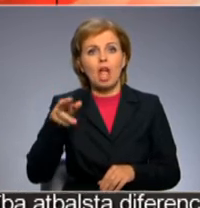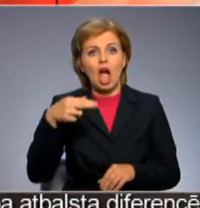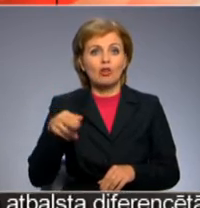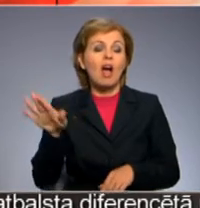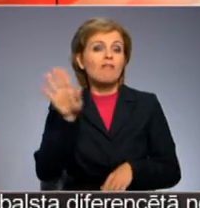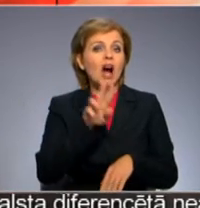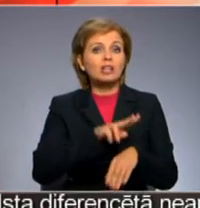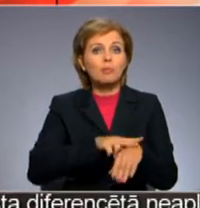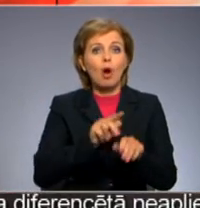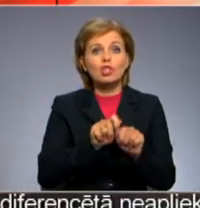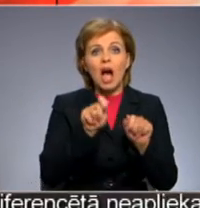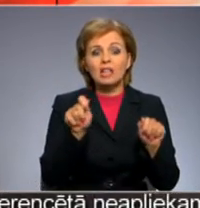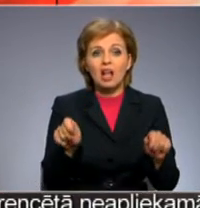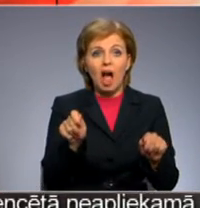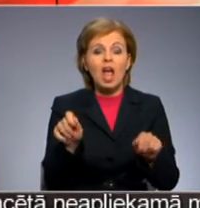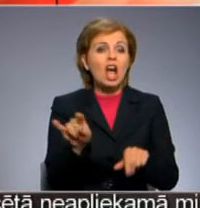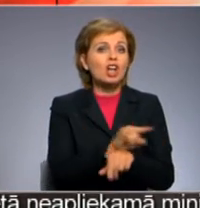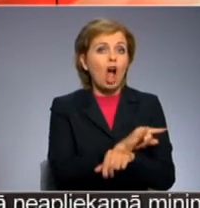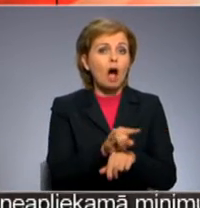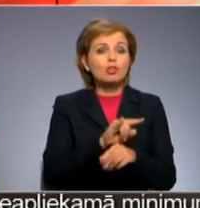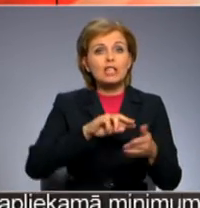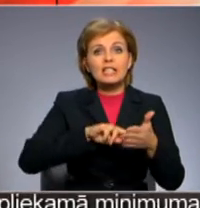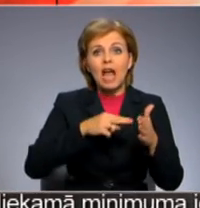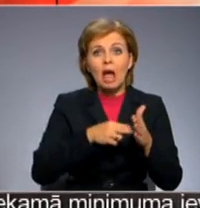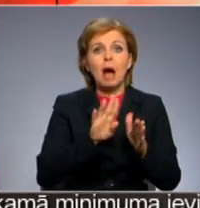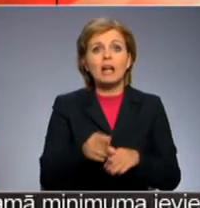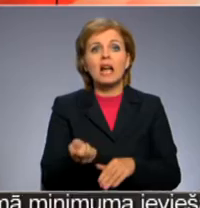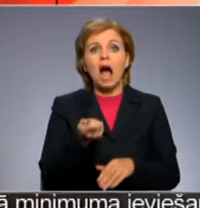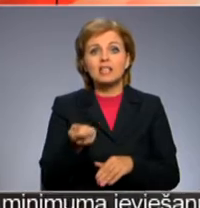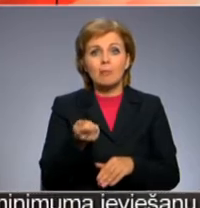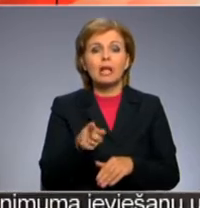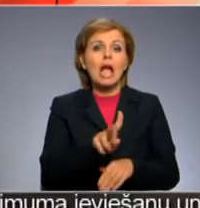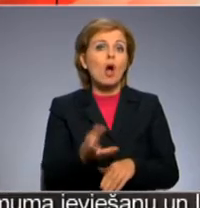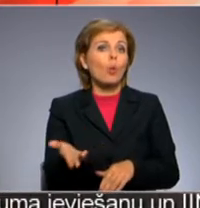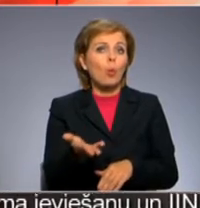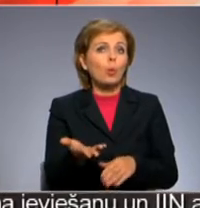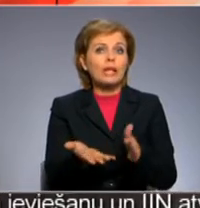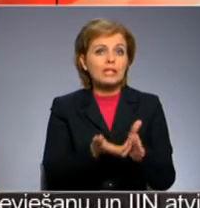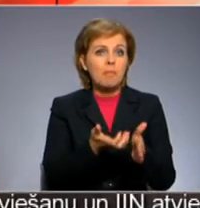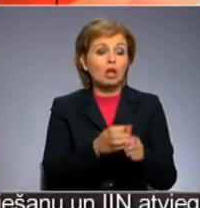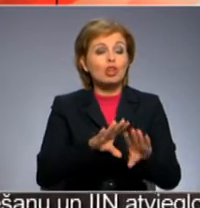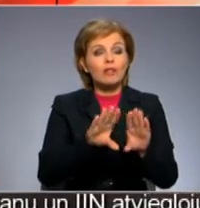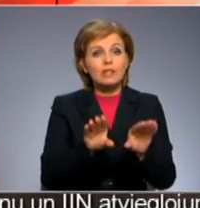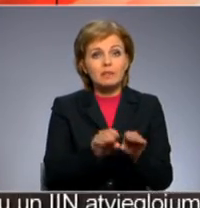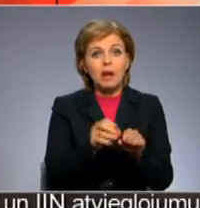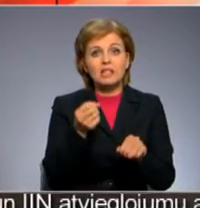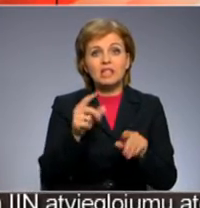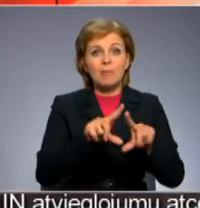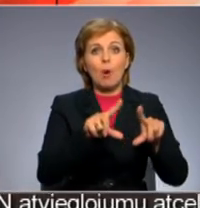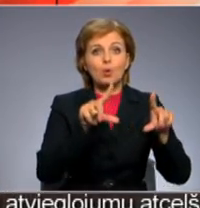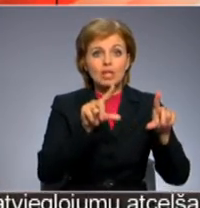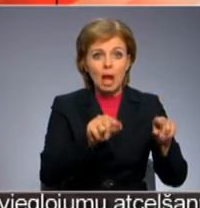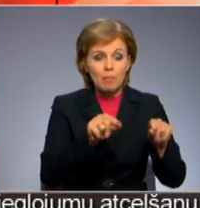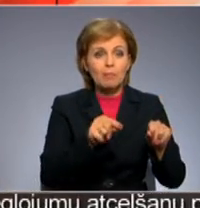Valsts policija atklājusi krāpšanās schēmu ar kases aparātiem, kuru izmantojuši vismaz 13 uzņēmumi no kasēm, nelikumīgi